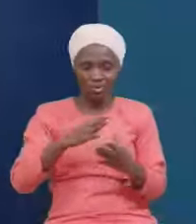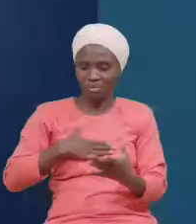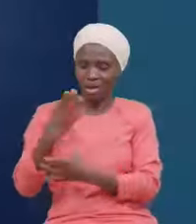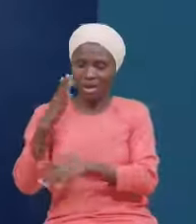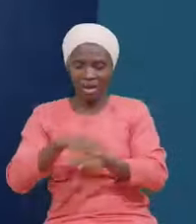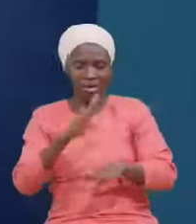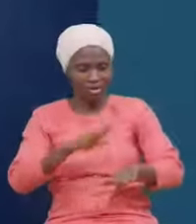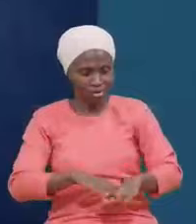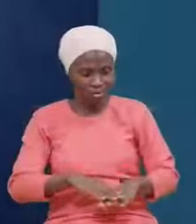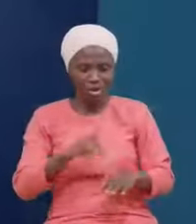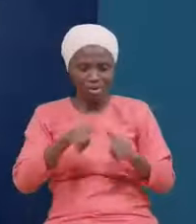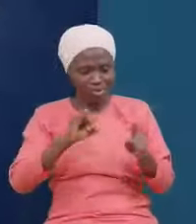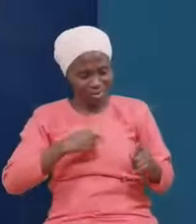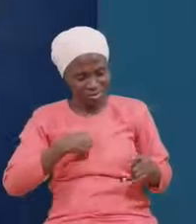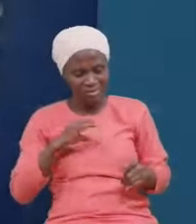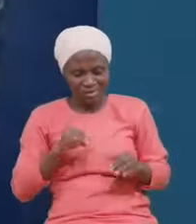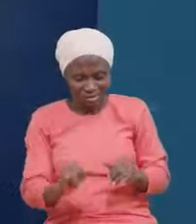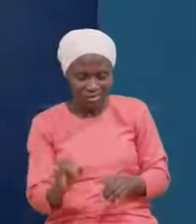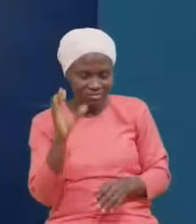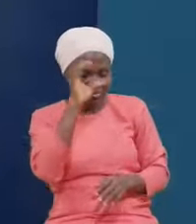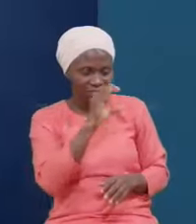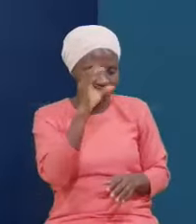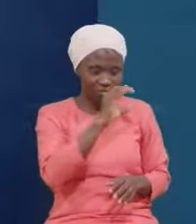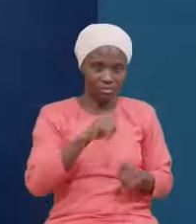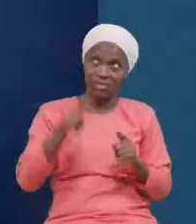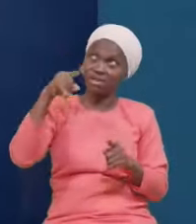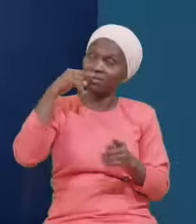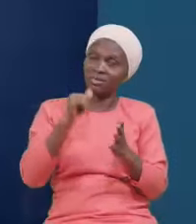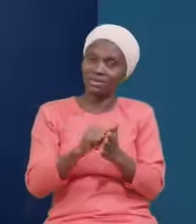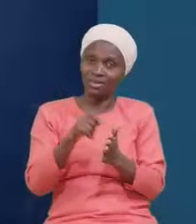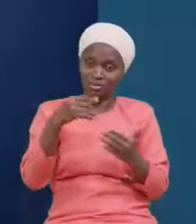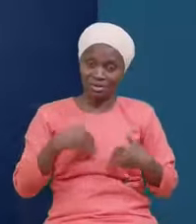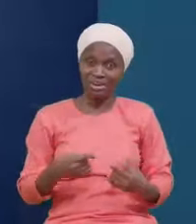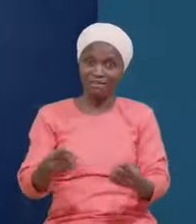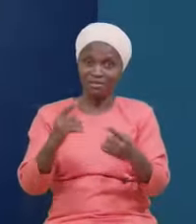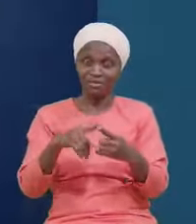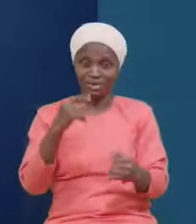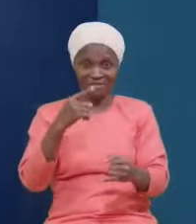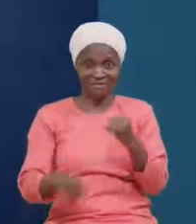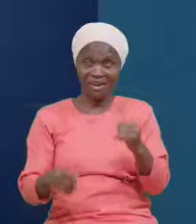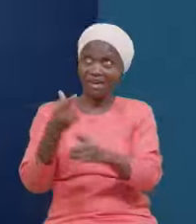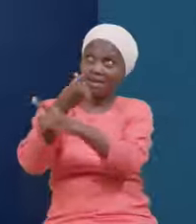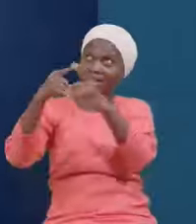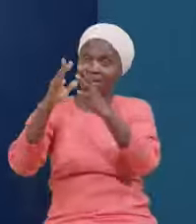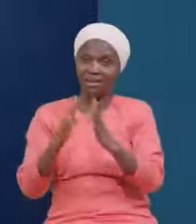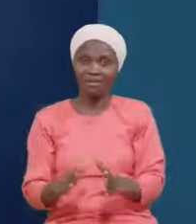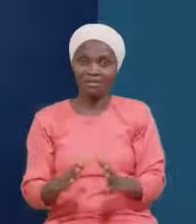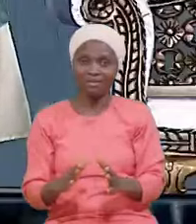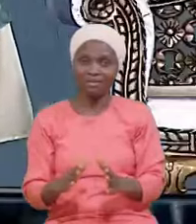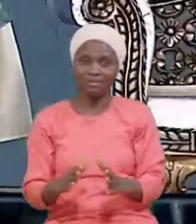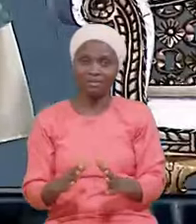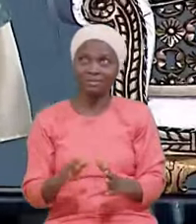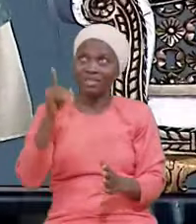seeking. నేను జాగృతగా వెదికాను. This is now you've come to the final liberator. He comes as